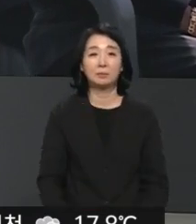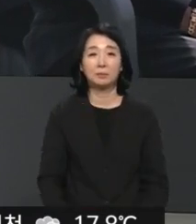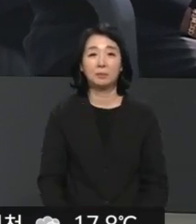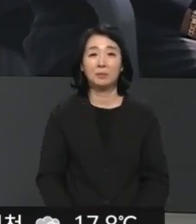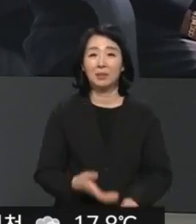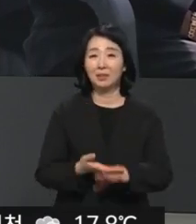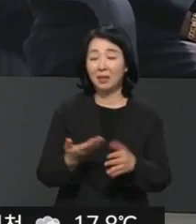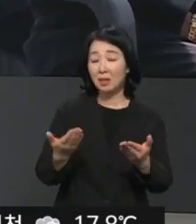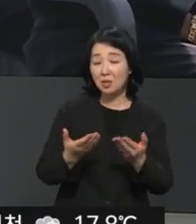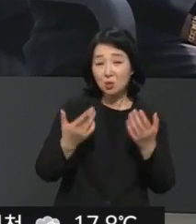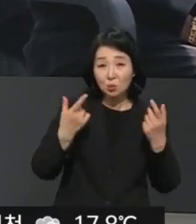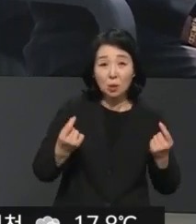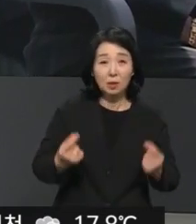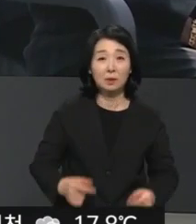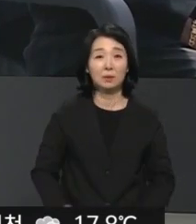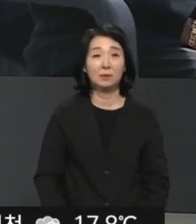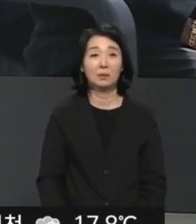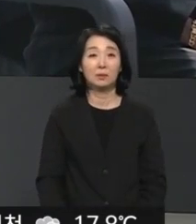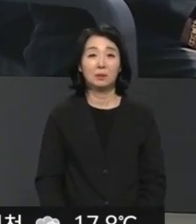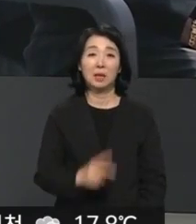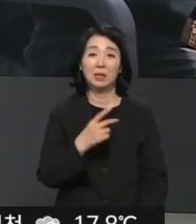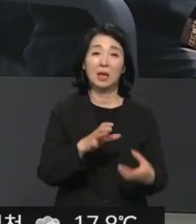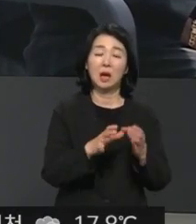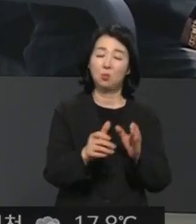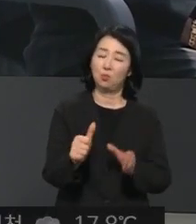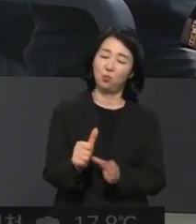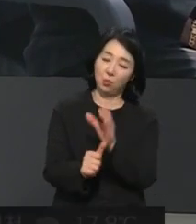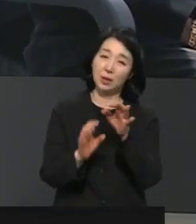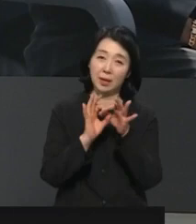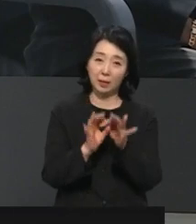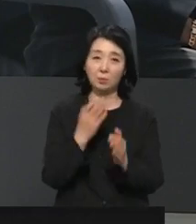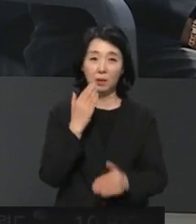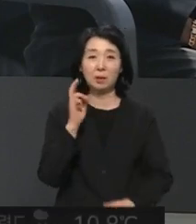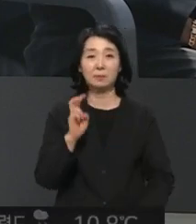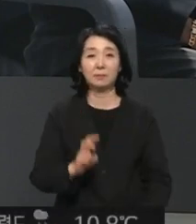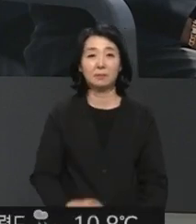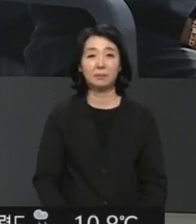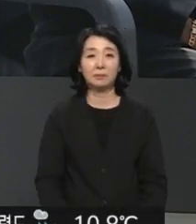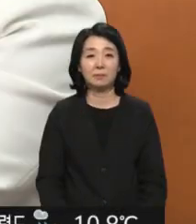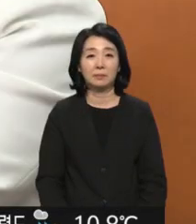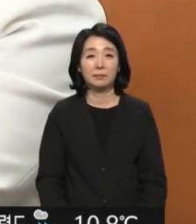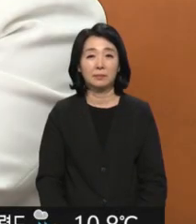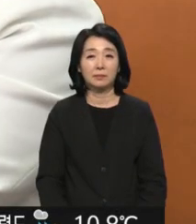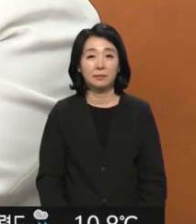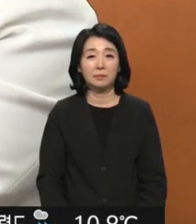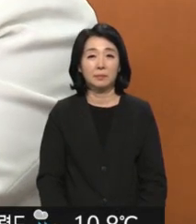다른 일정들 역시 마찬가지인데요. 야권의 공세 계속 이어질 것으로 보입니다.